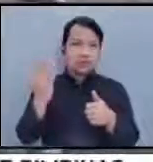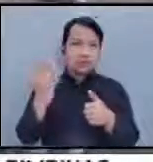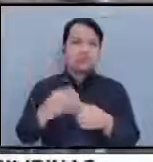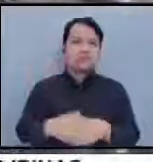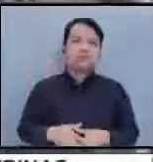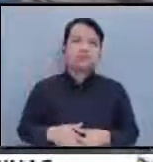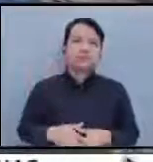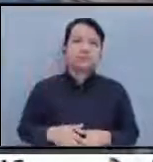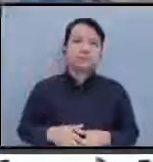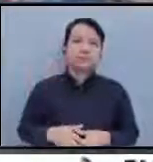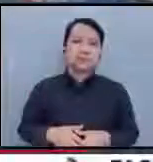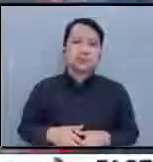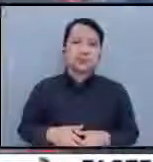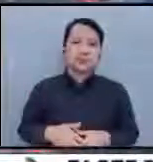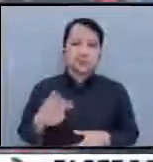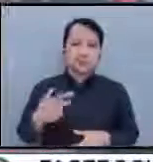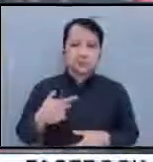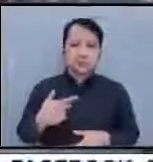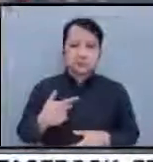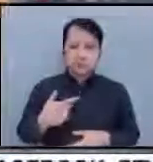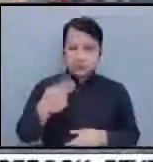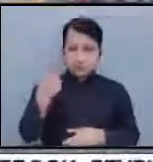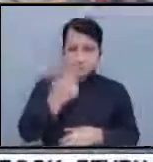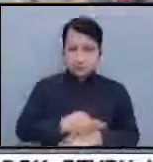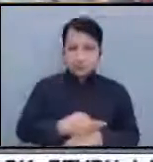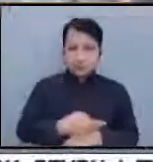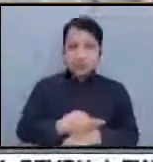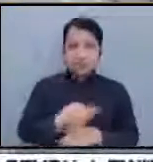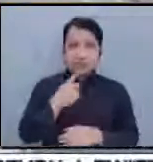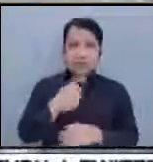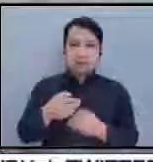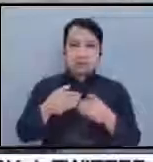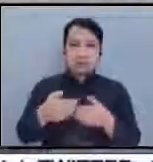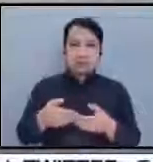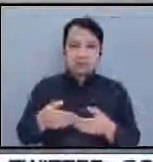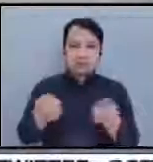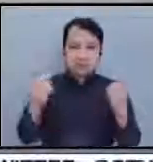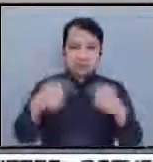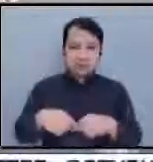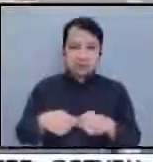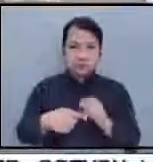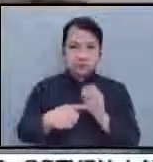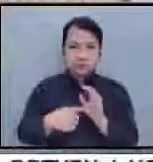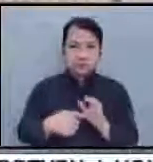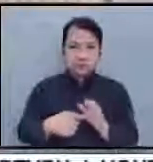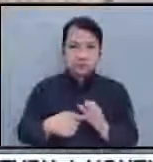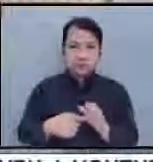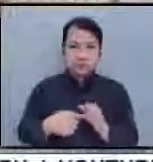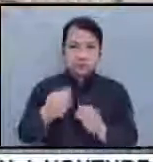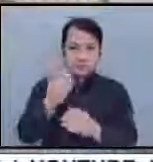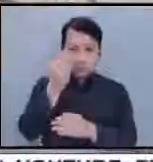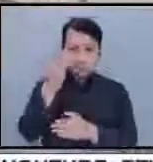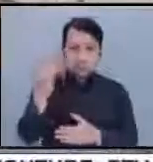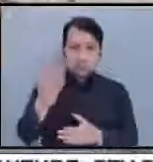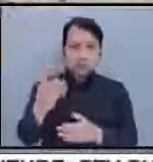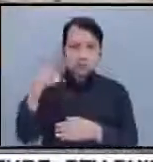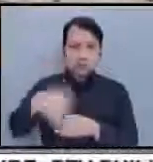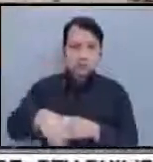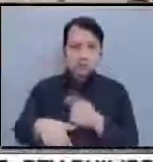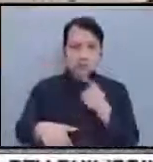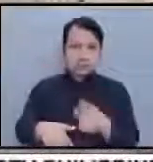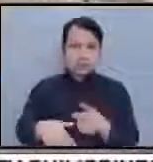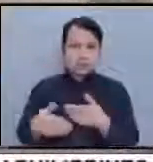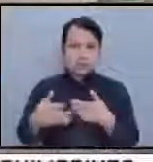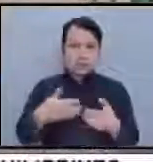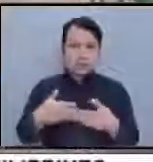Anya, magkakaroon ng 2 linggong dry run kaugnay nito at makakadaan ang mga ito sa kabaan ng EDSA umpisa kagabi. Ilan pa sa mga napag-usapan